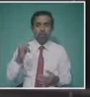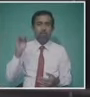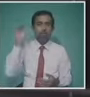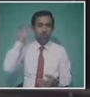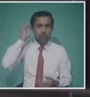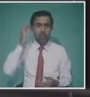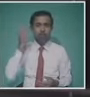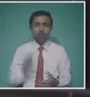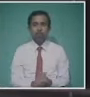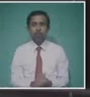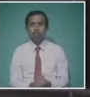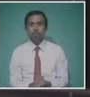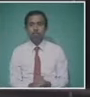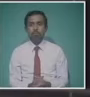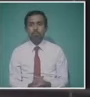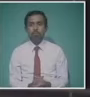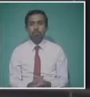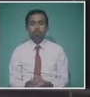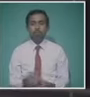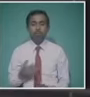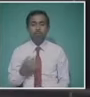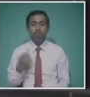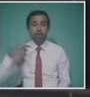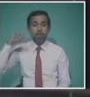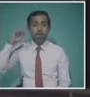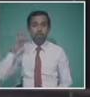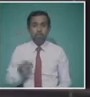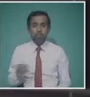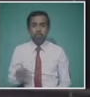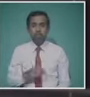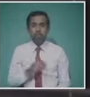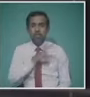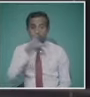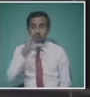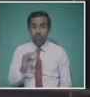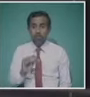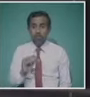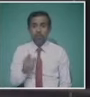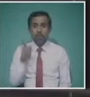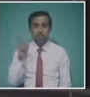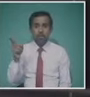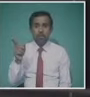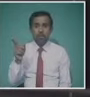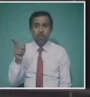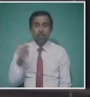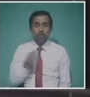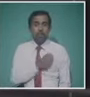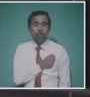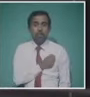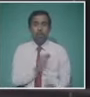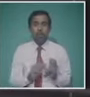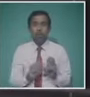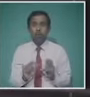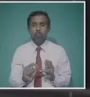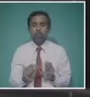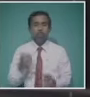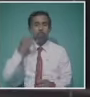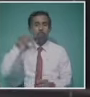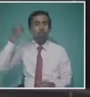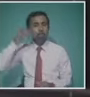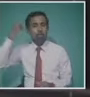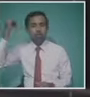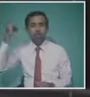ලැබෙනවා ඒ නිසා මම ඊයේ දවසම ගත කරේ ඒ තානාපති කාර්යාලවලට කතා